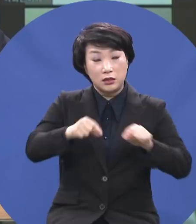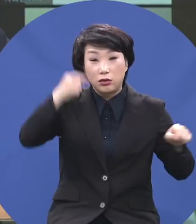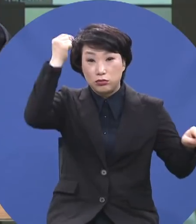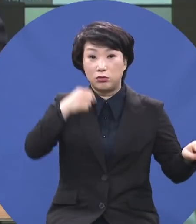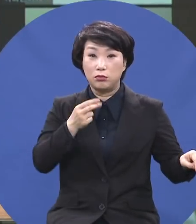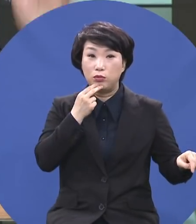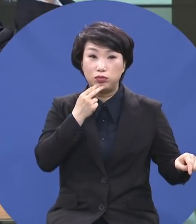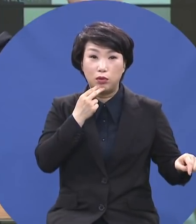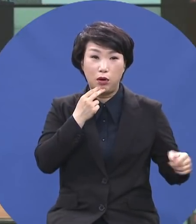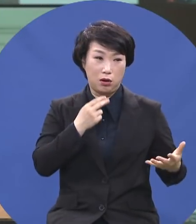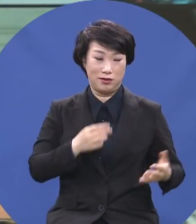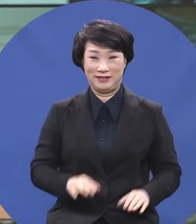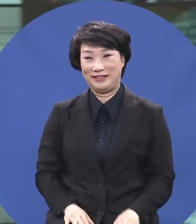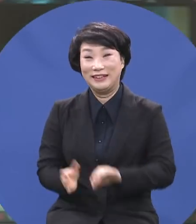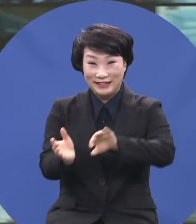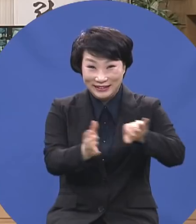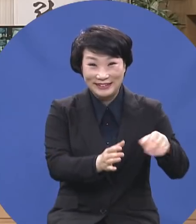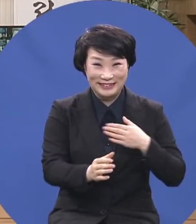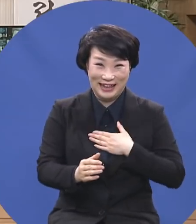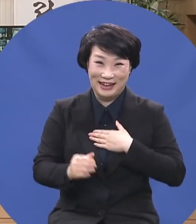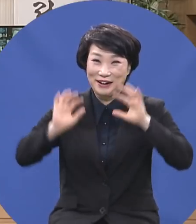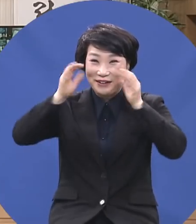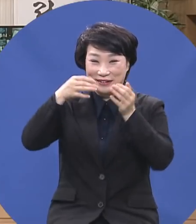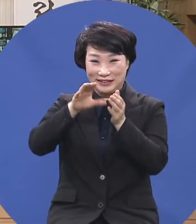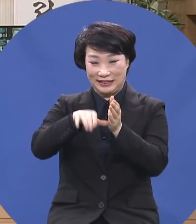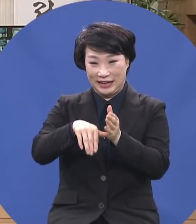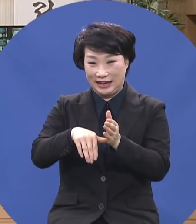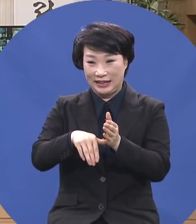안 납니까? 제가 어렸을 때